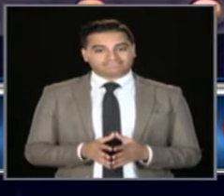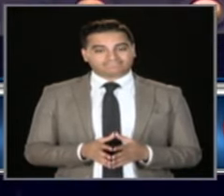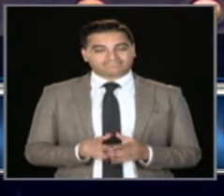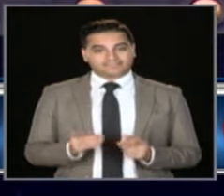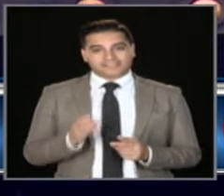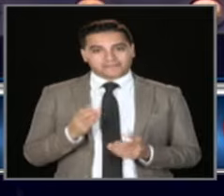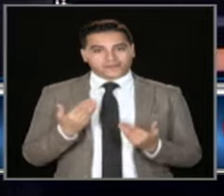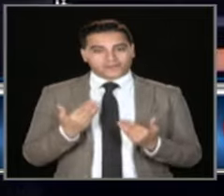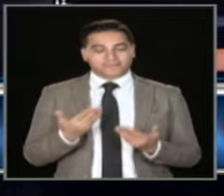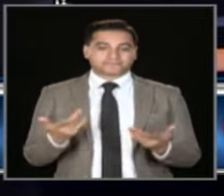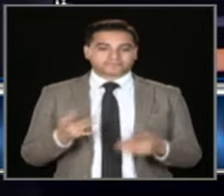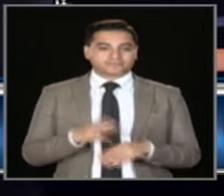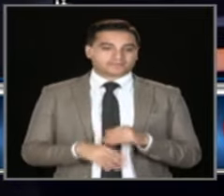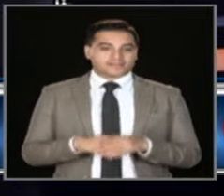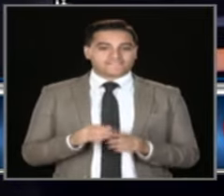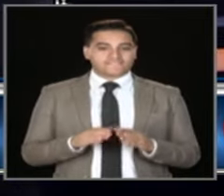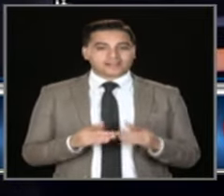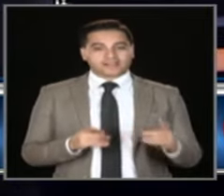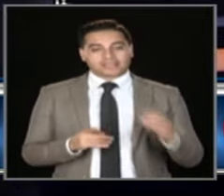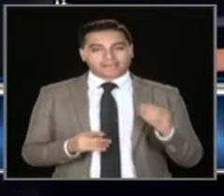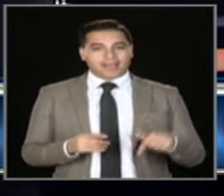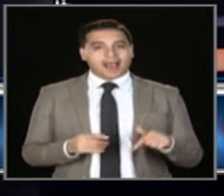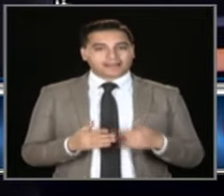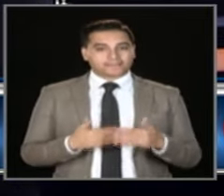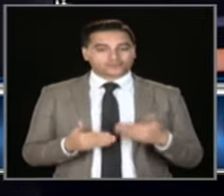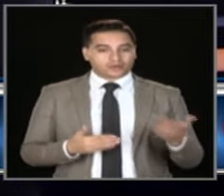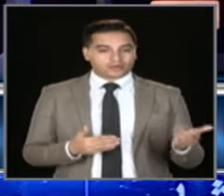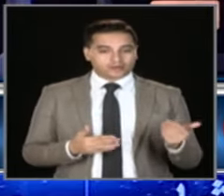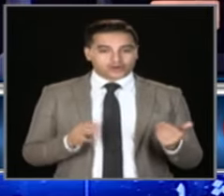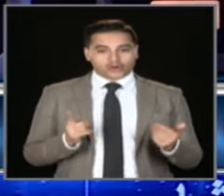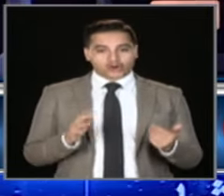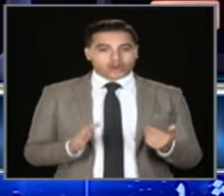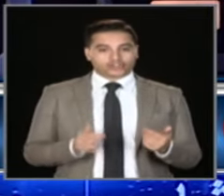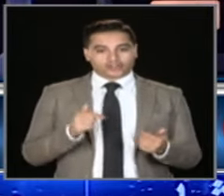مفيش إجابة. أخذ إجابة من فريق نفرتيتي حالا. رشا؟